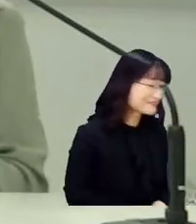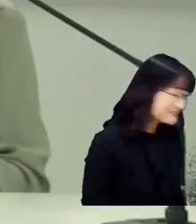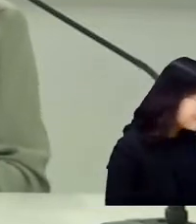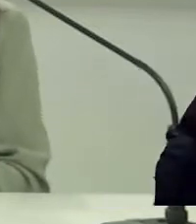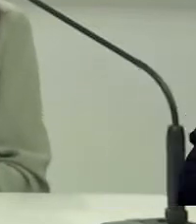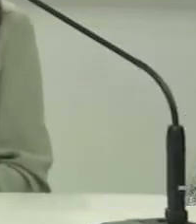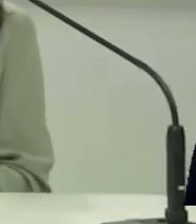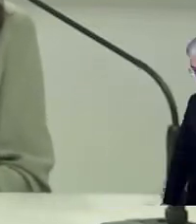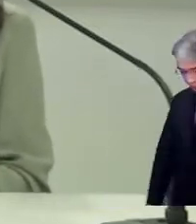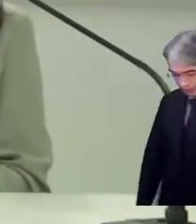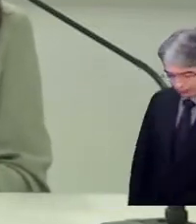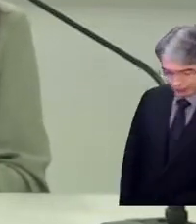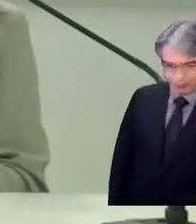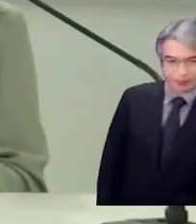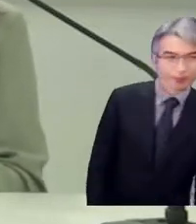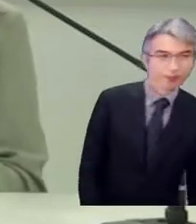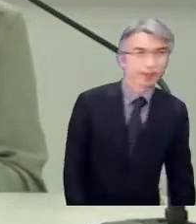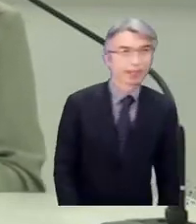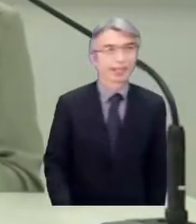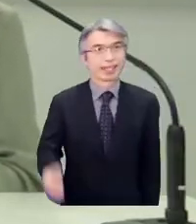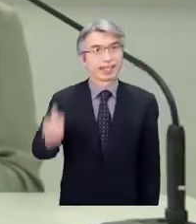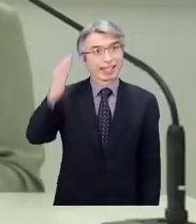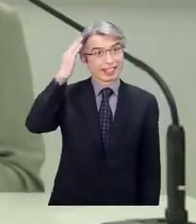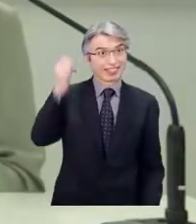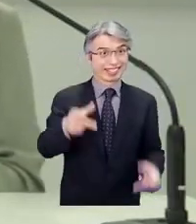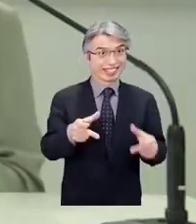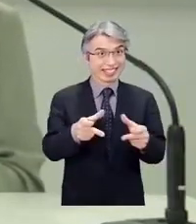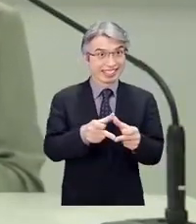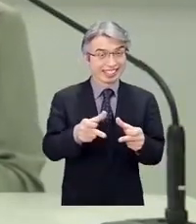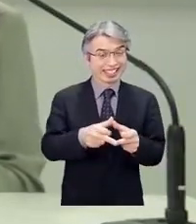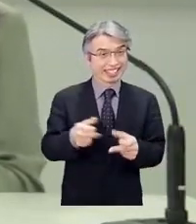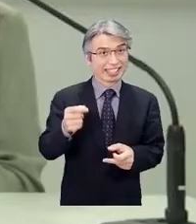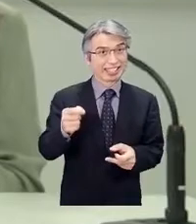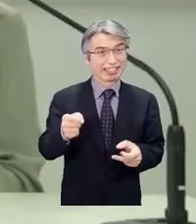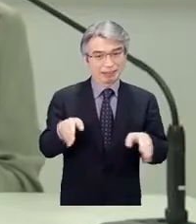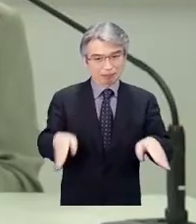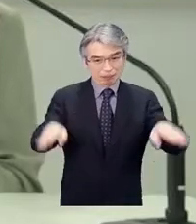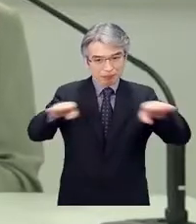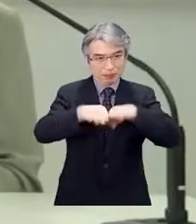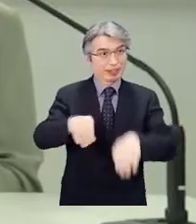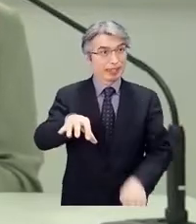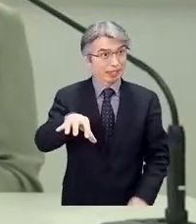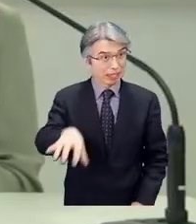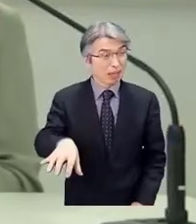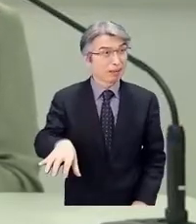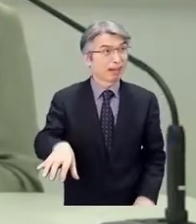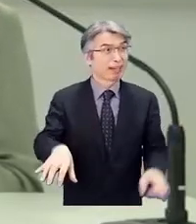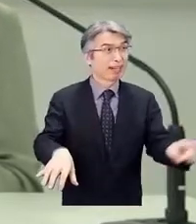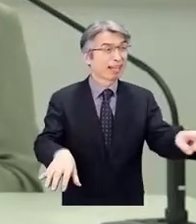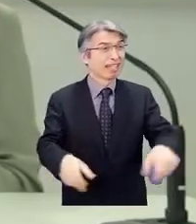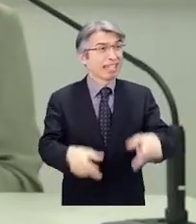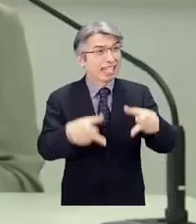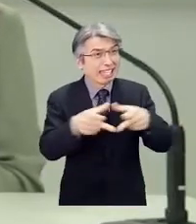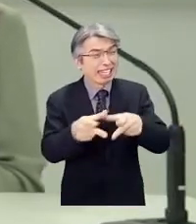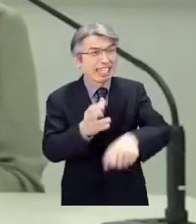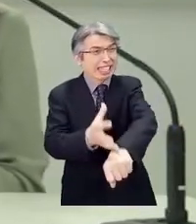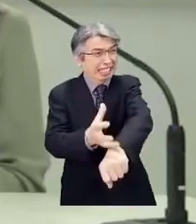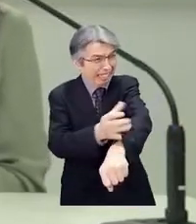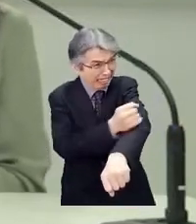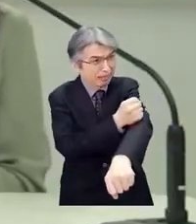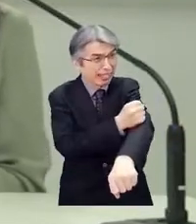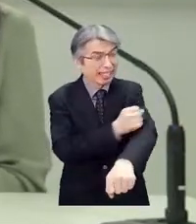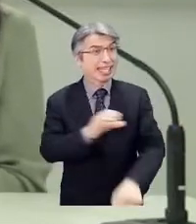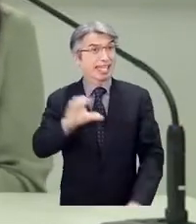이번에는 한국장애인개발원의 위드 코로나 시대 중증장애인 채용 카페를 지원합니다 사례를 들어보도록